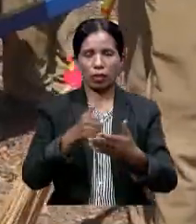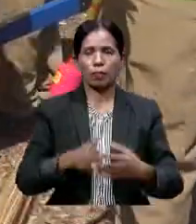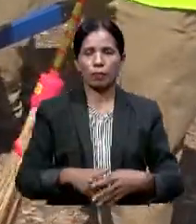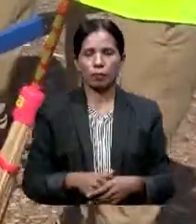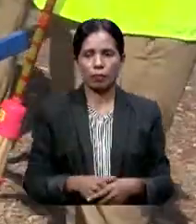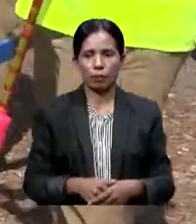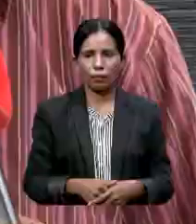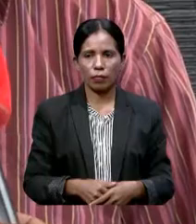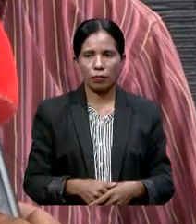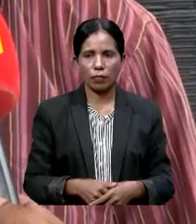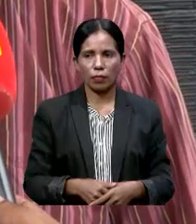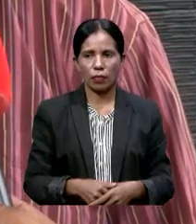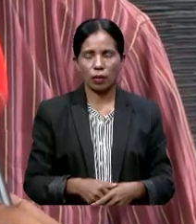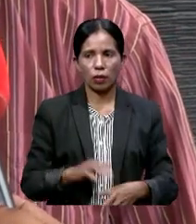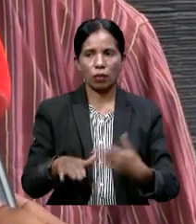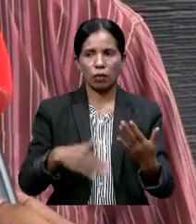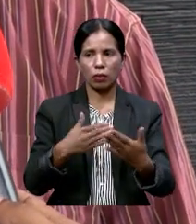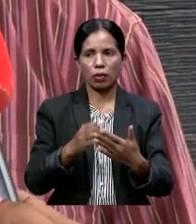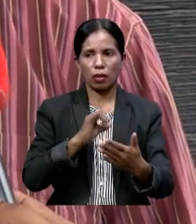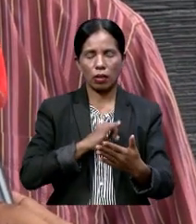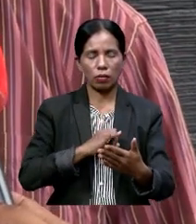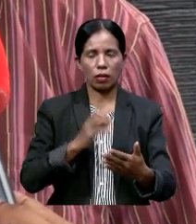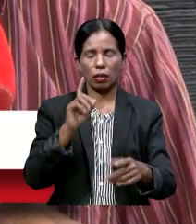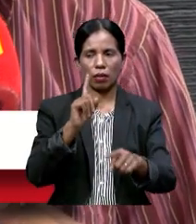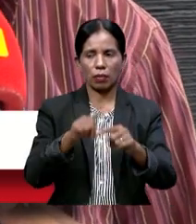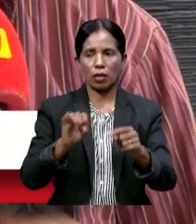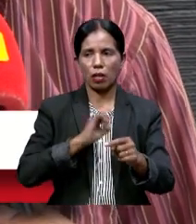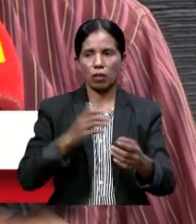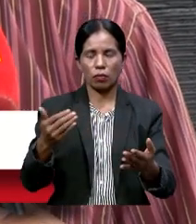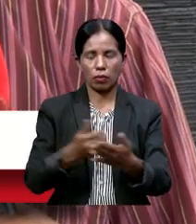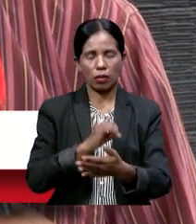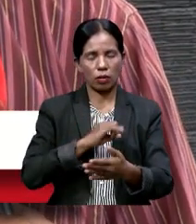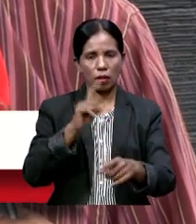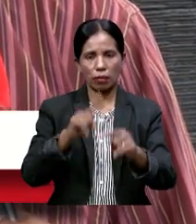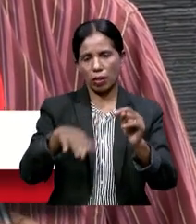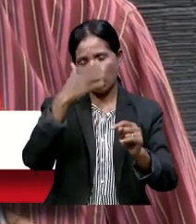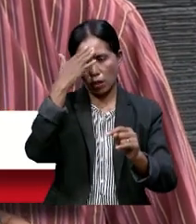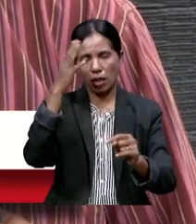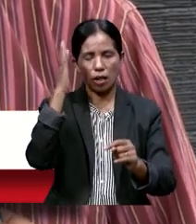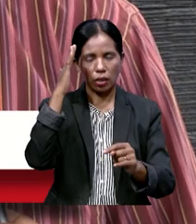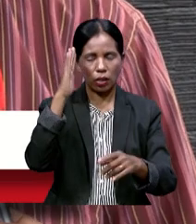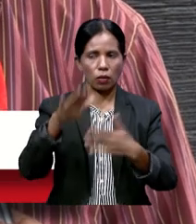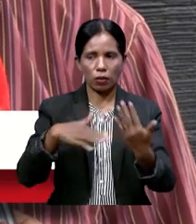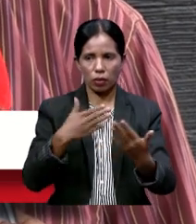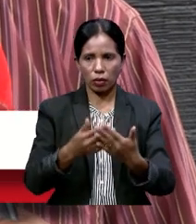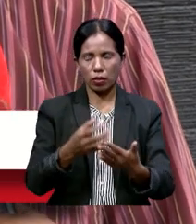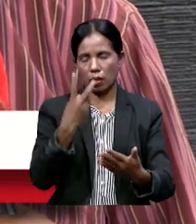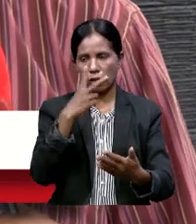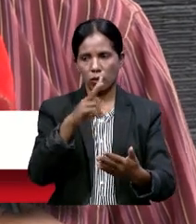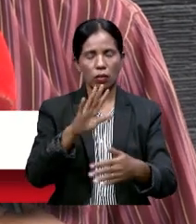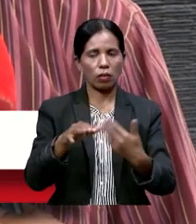Bom, hau fong botot hala bele hatene hotu. Hau botot hala bele resolve kelas